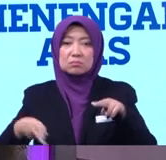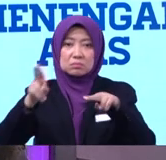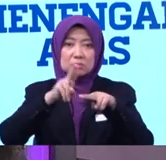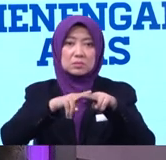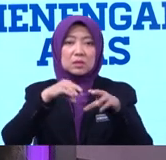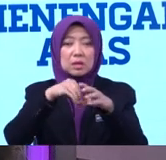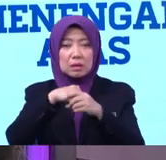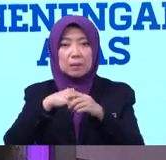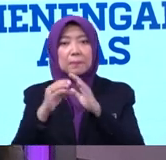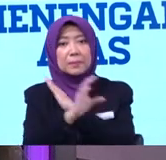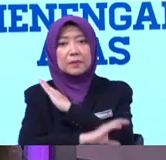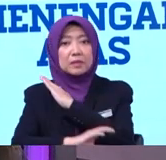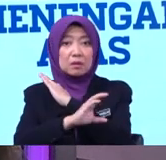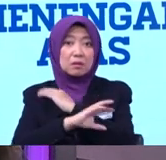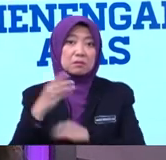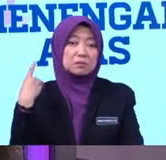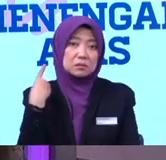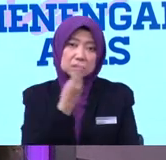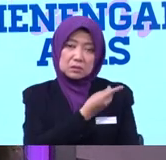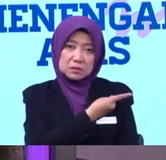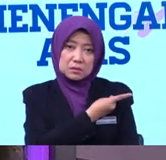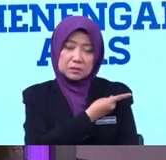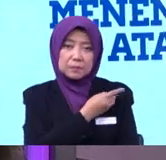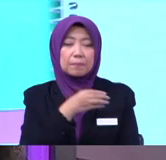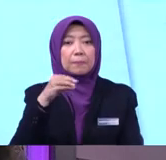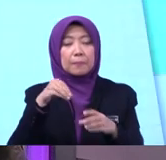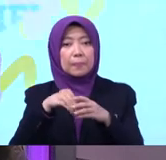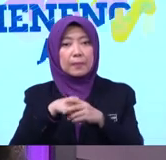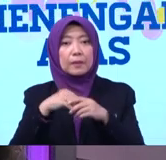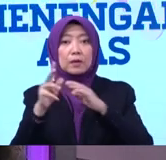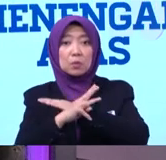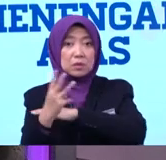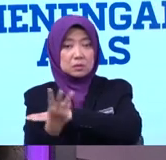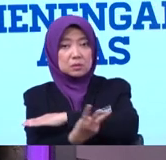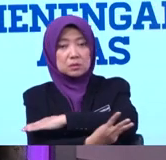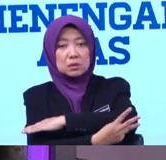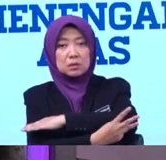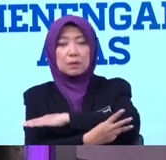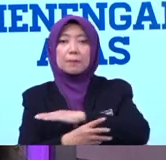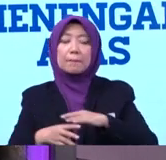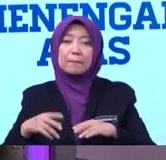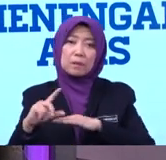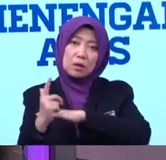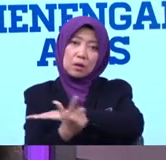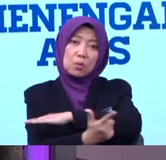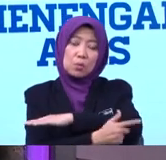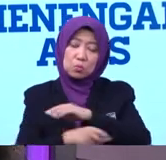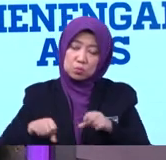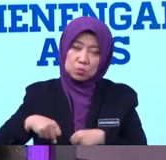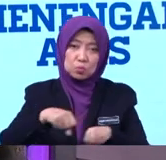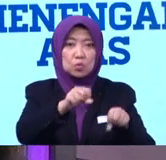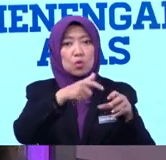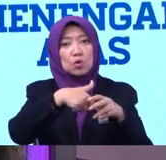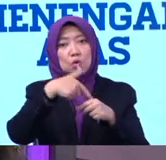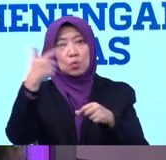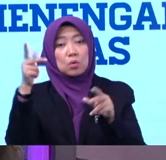kita kalau paling mudah pun kita tengok kawasan pantai sungai di kampung sungai di luar